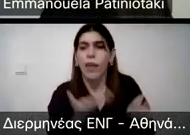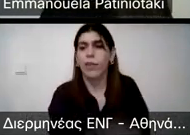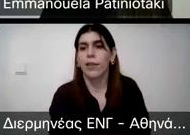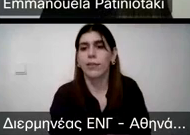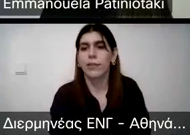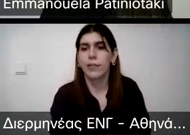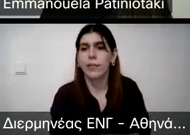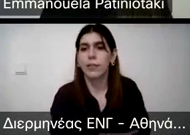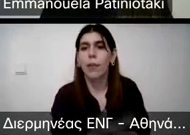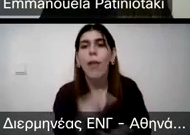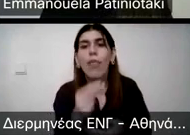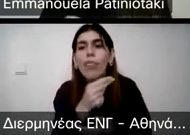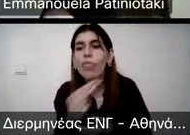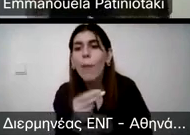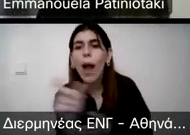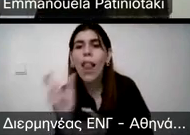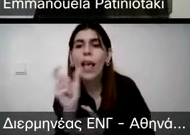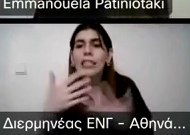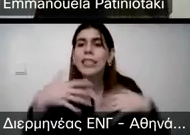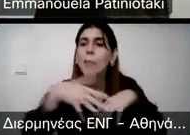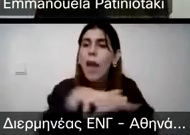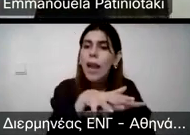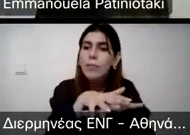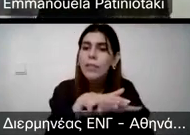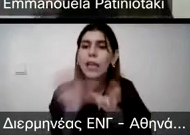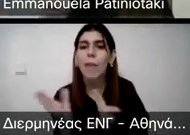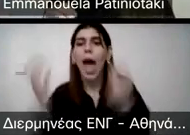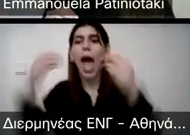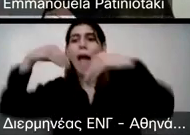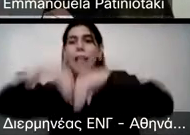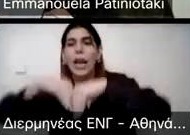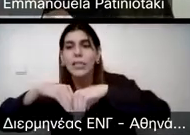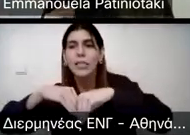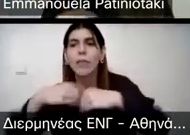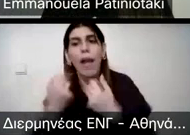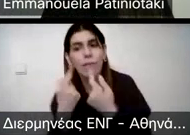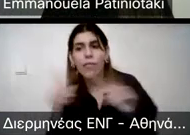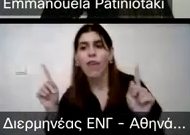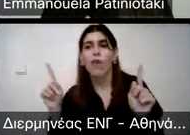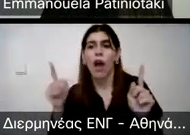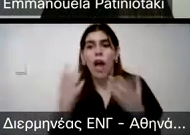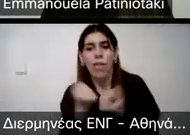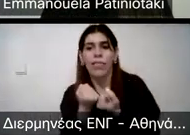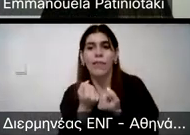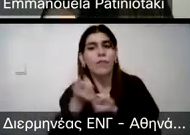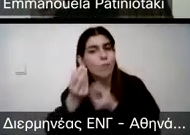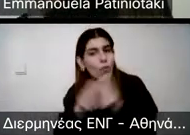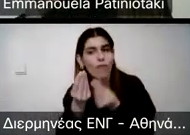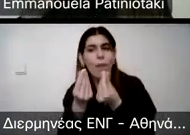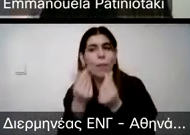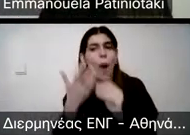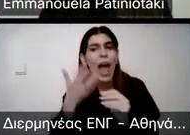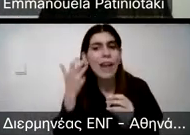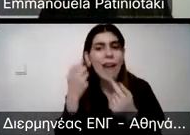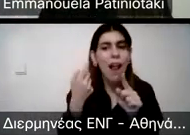χρήση του όρου συμπερίληψη και του όρου ένταξη. Έχει πάρα πολύ μεγάλη εφαρμογή αυτό το πρόβλημα